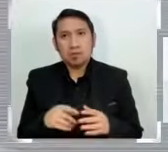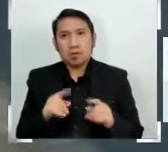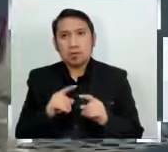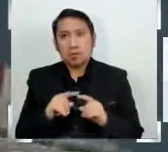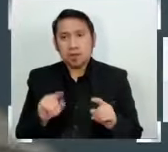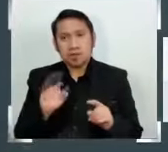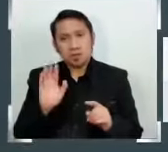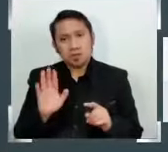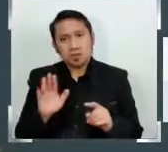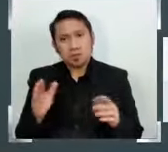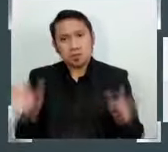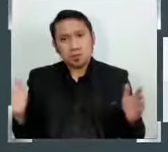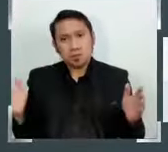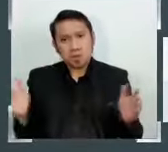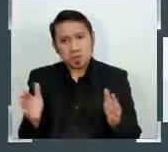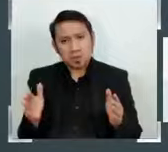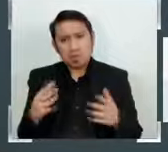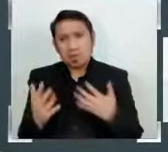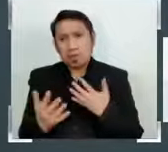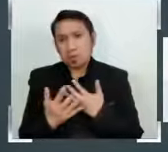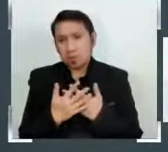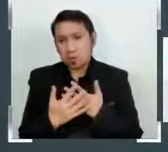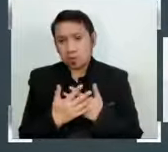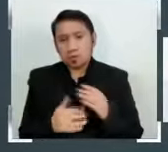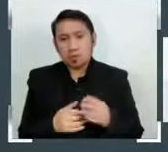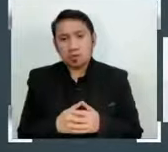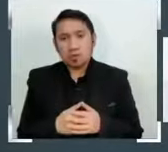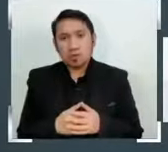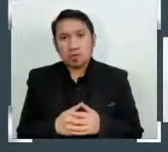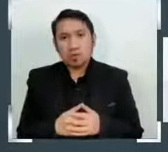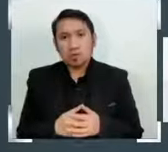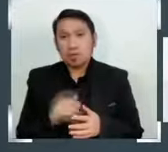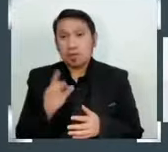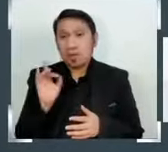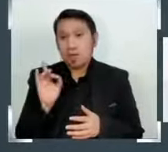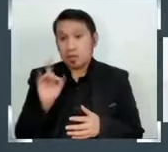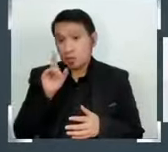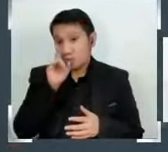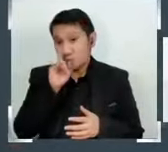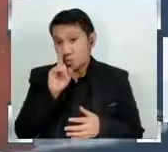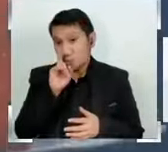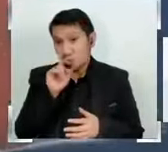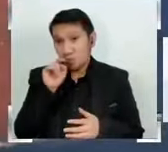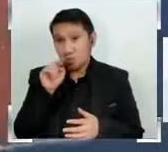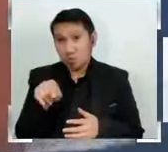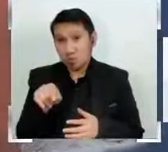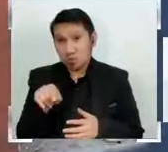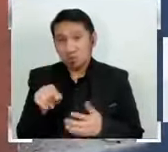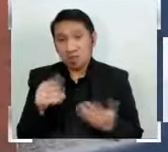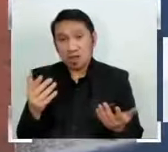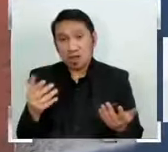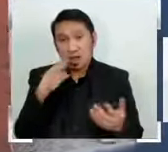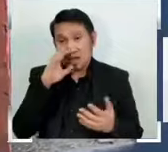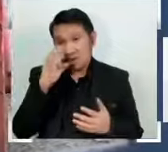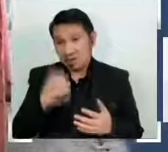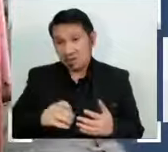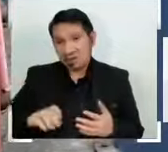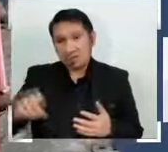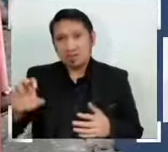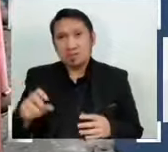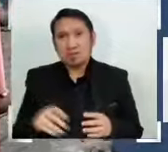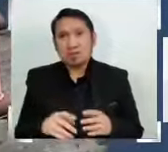kanyang kulungan. Karaniwan ang umaabot ng 80 years old ang mga Asian elephant katulad ni Mali na